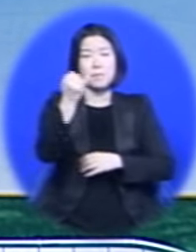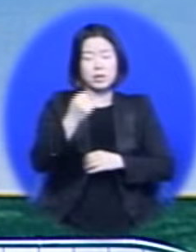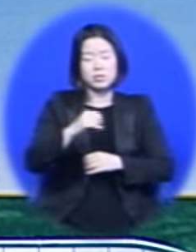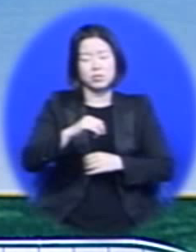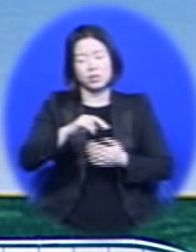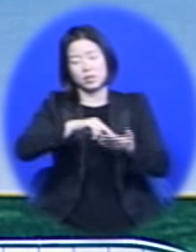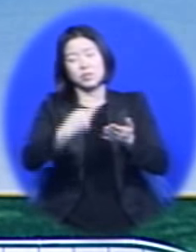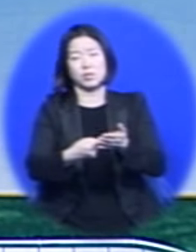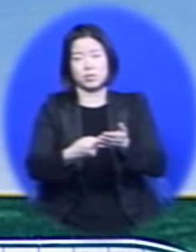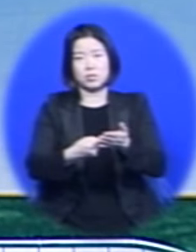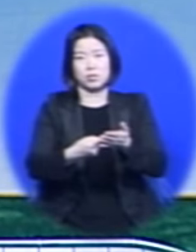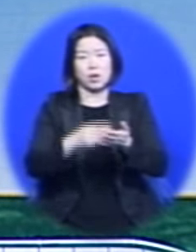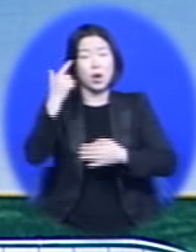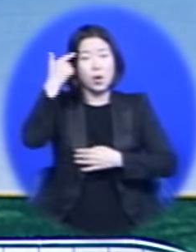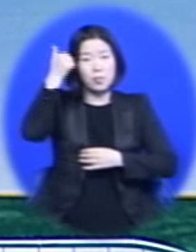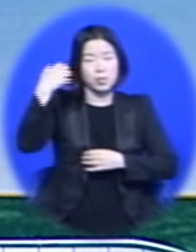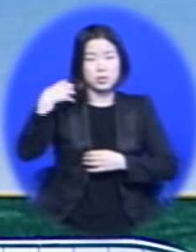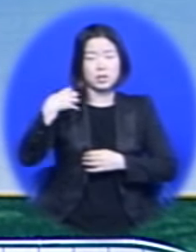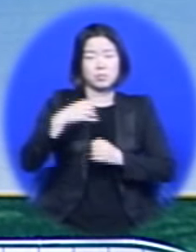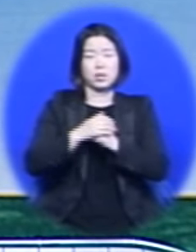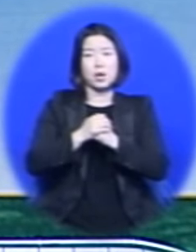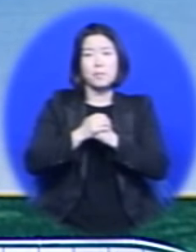목사님에게, 교회 담임 목사님에게 편지를 썼습니다.